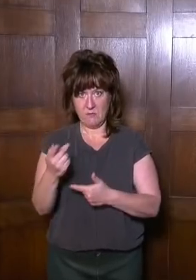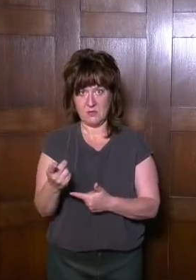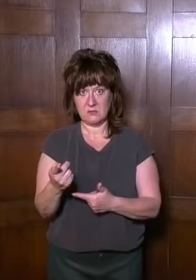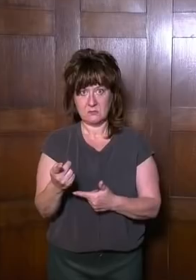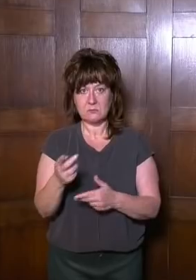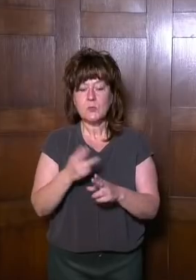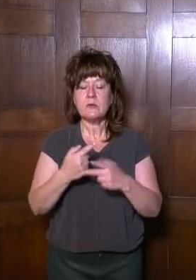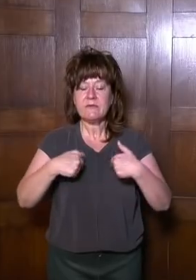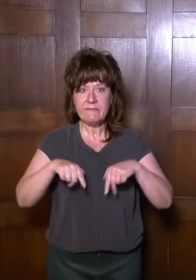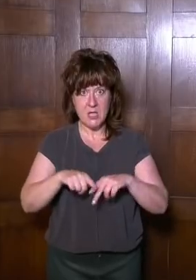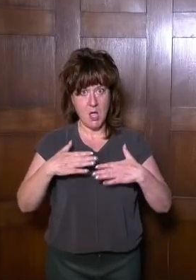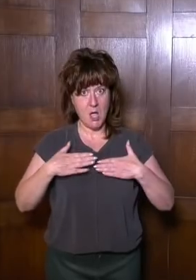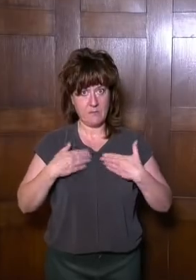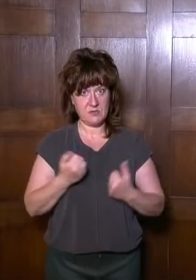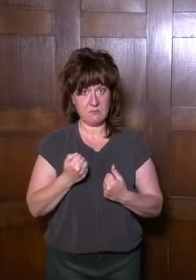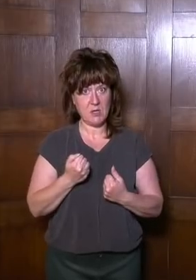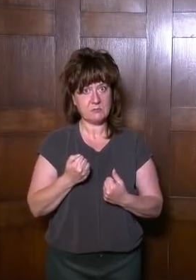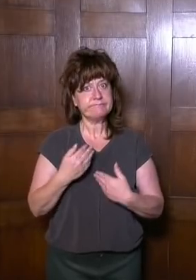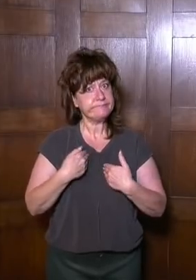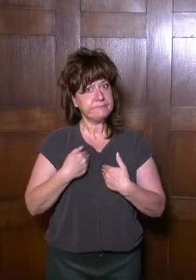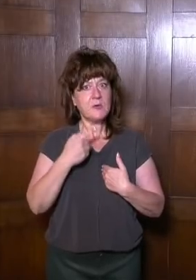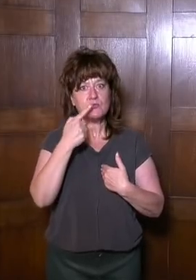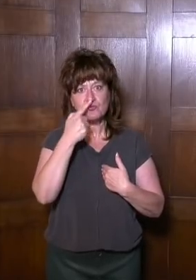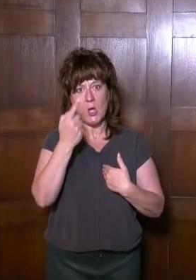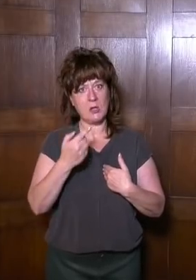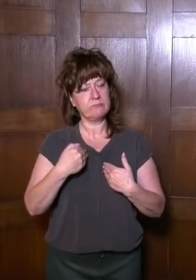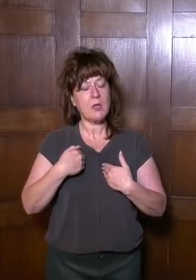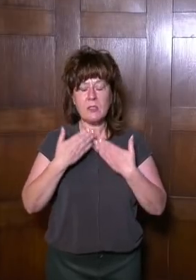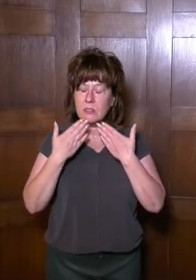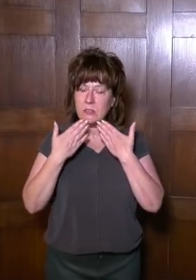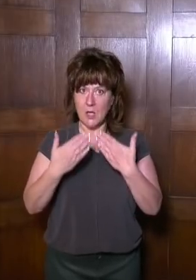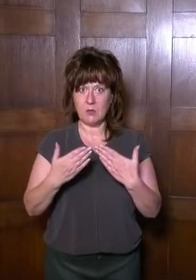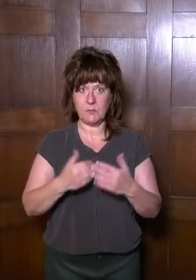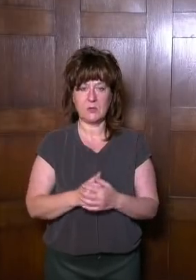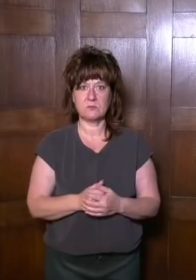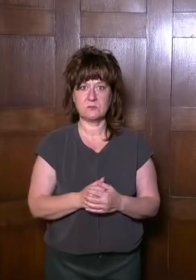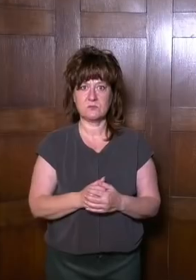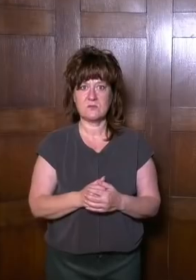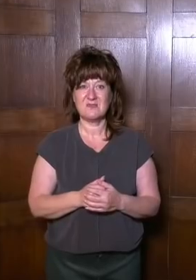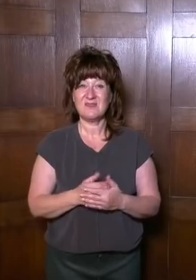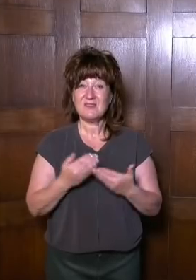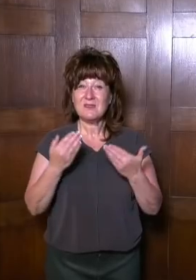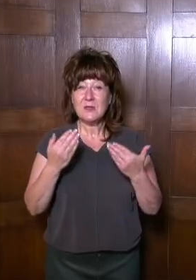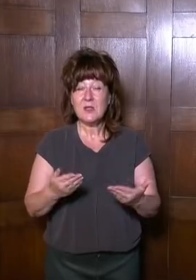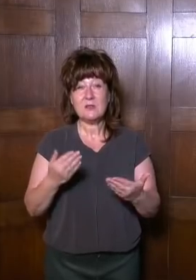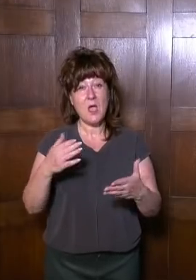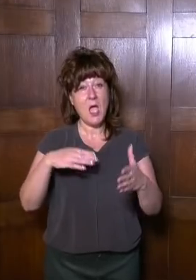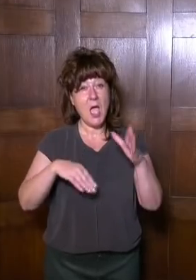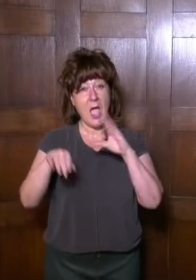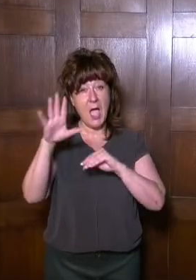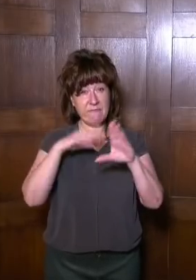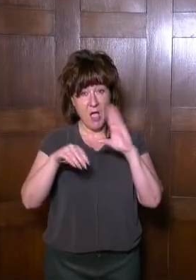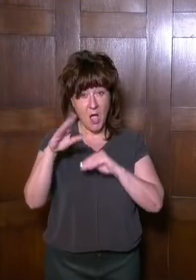was mich auch stolz und dankbar sein lässt. Es ist eine Erfahrung, dass